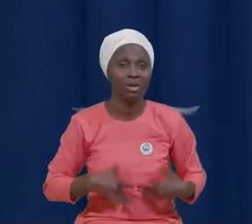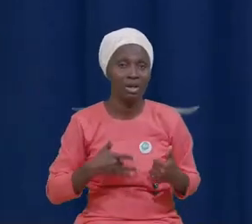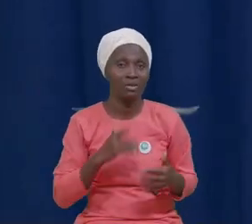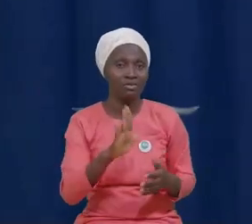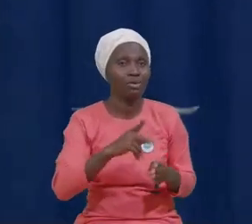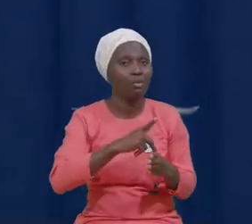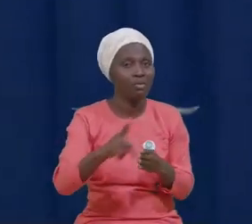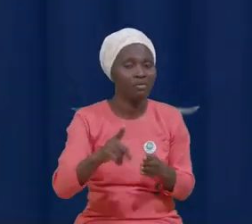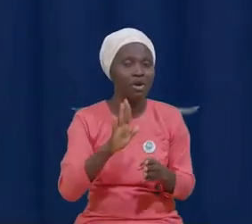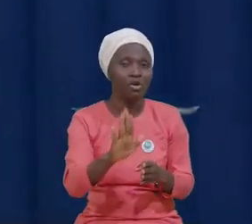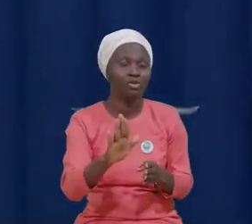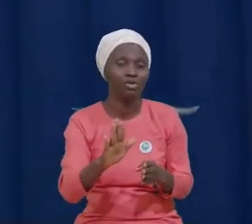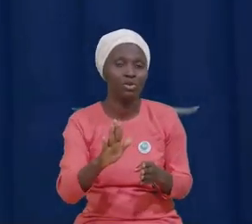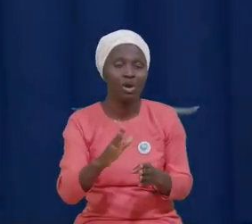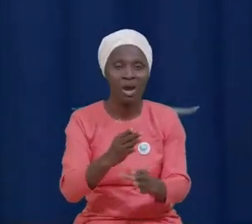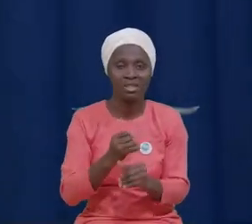ta réalisation,